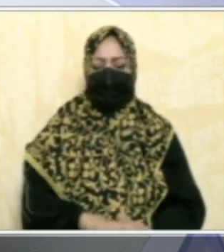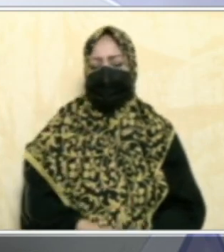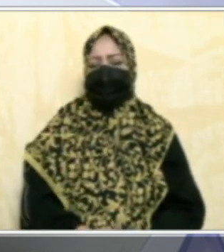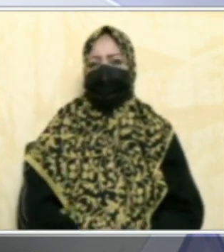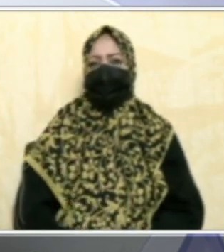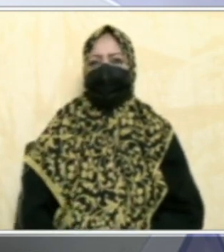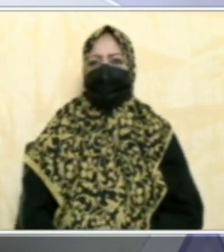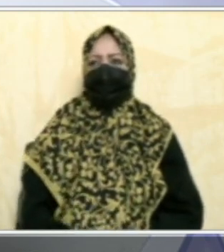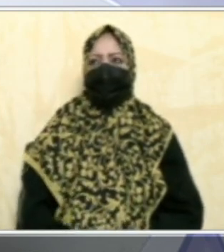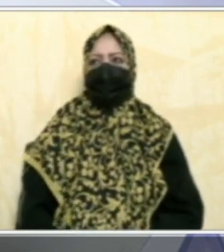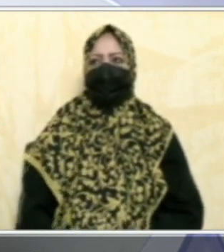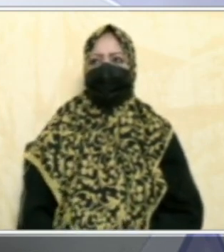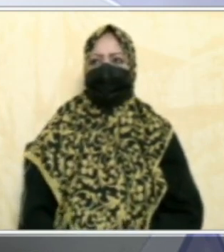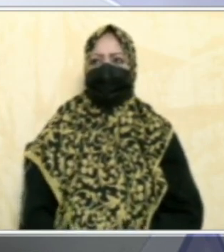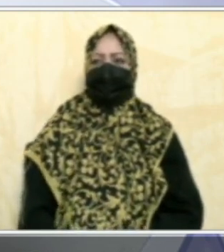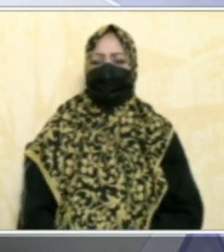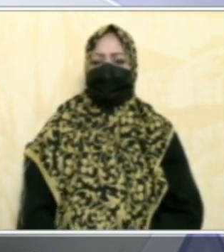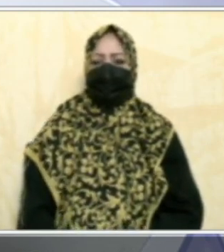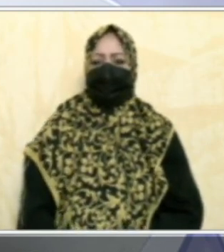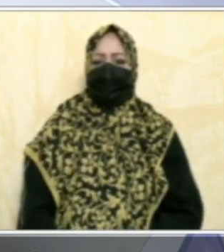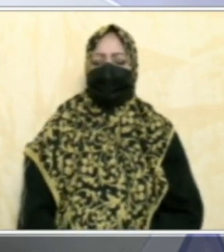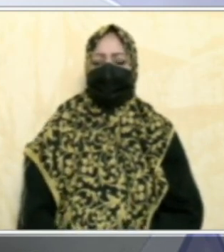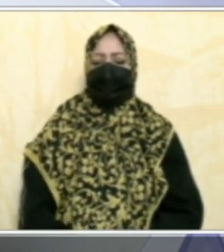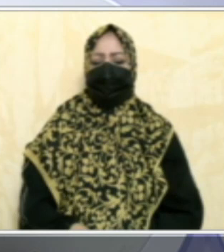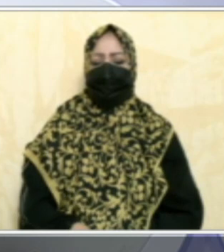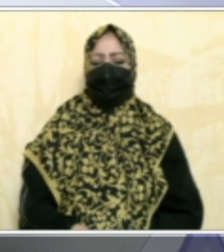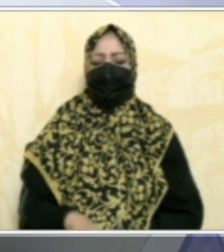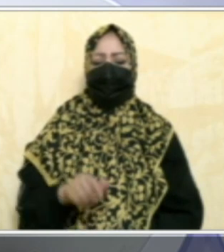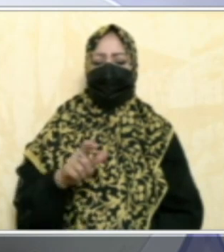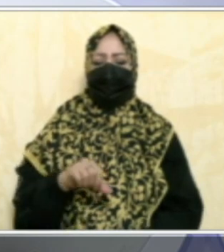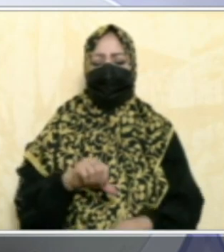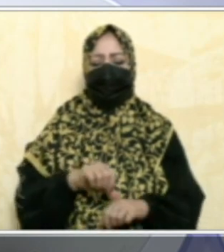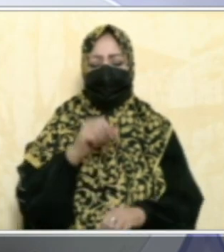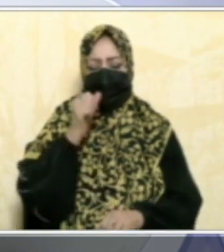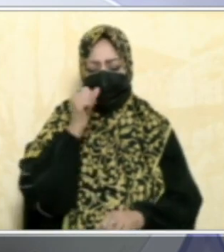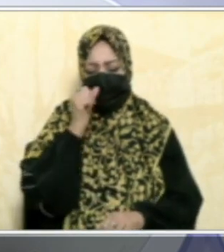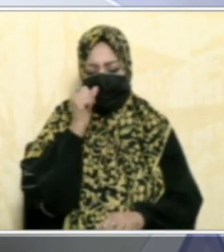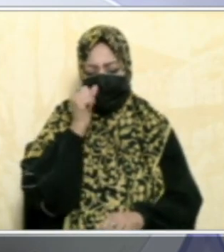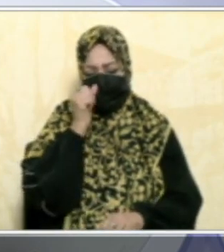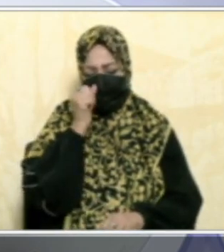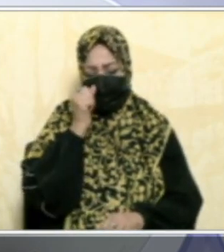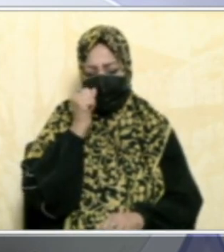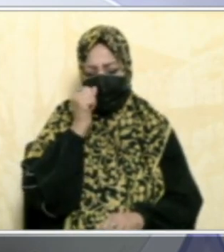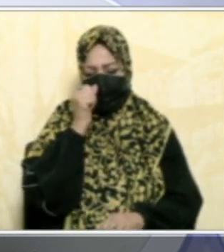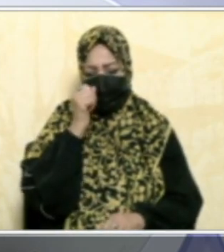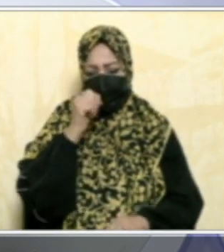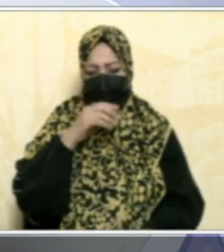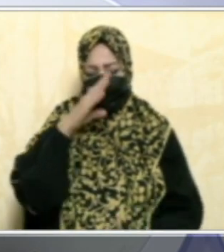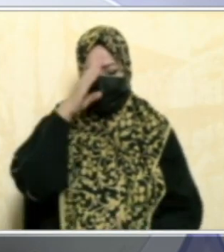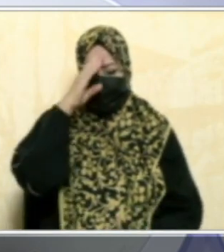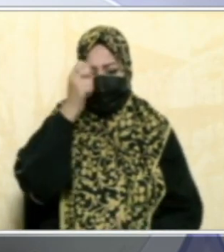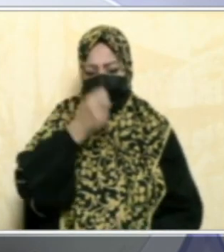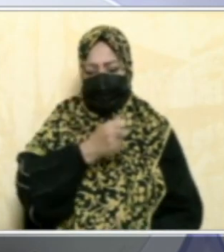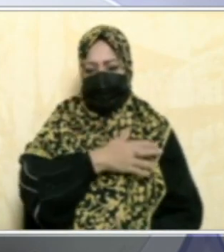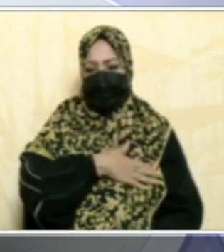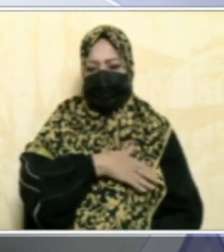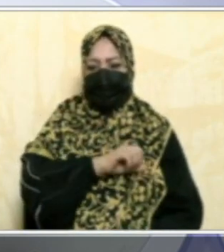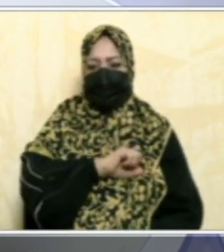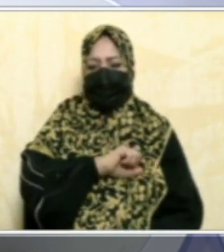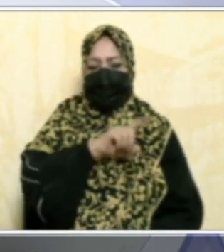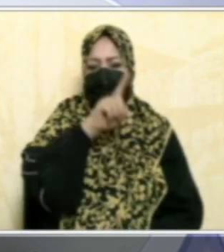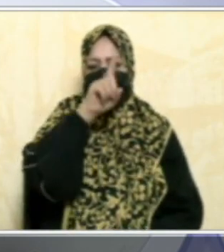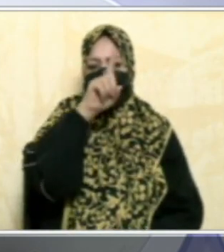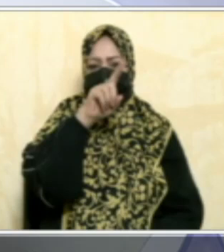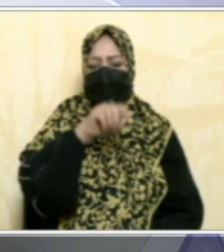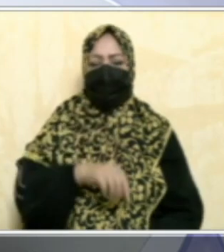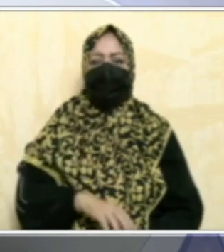الاخ جلال من طرابلس. السلام عليكم ورحمه الله وبركاته. وعليكم السلام ورحمه الله. الله يبارك فيك